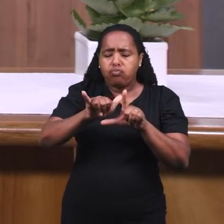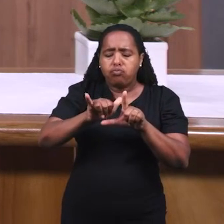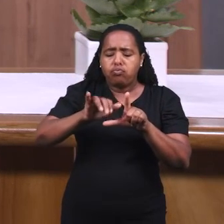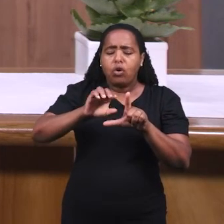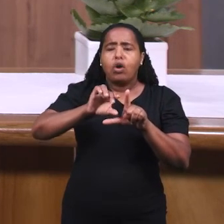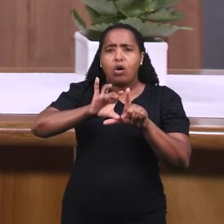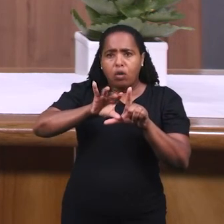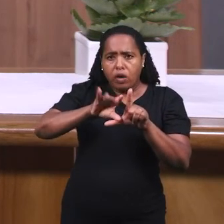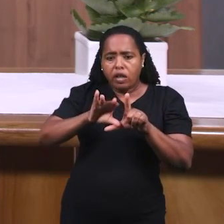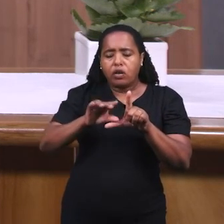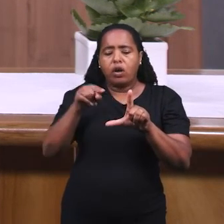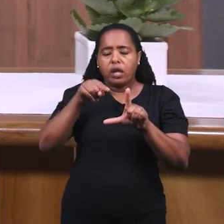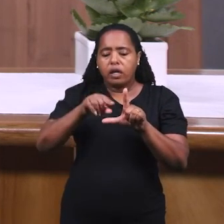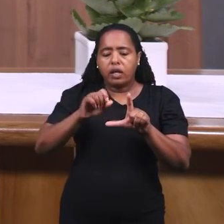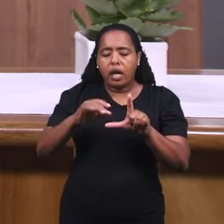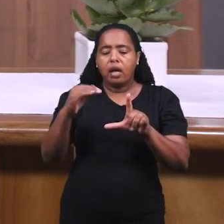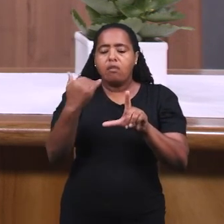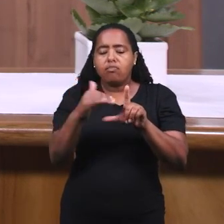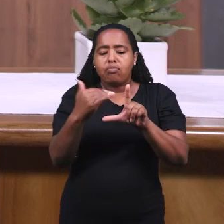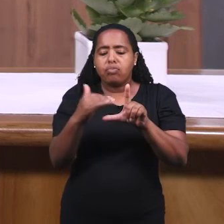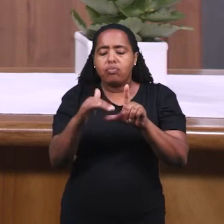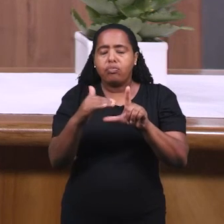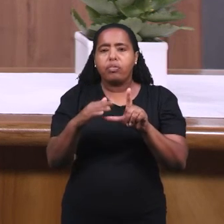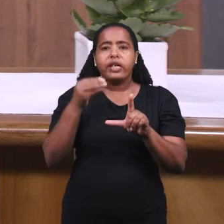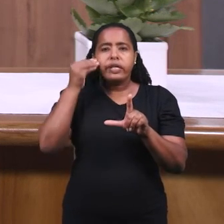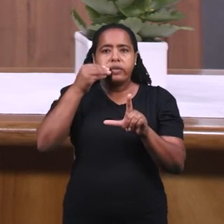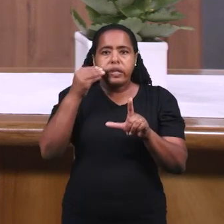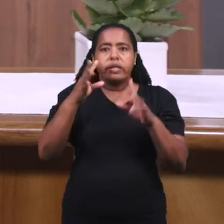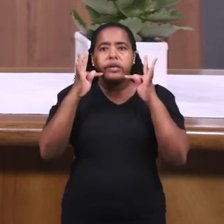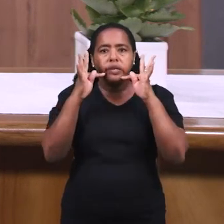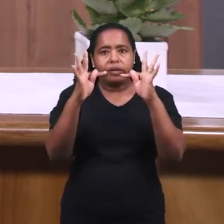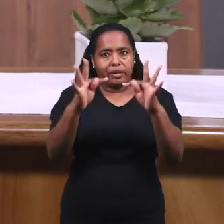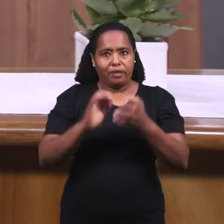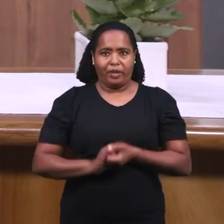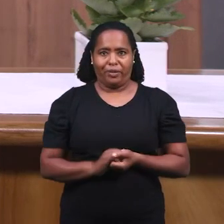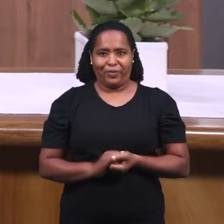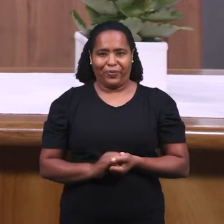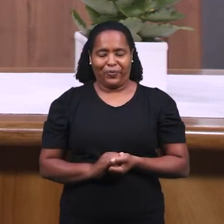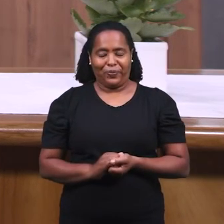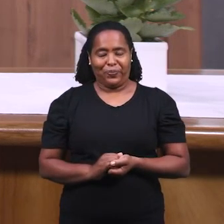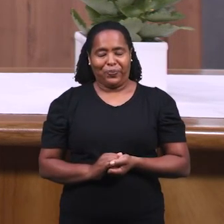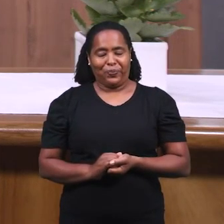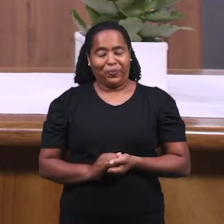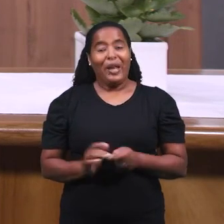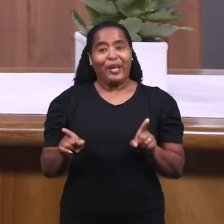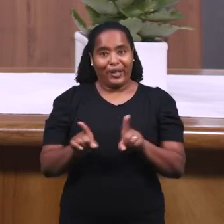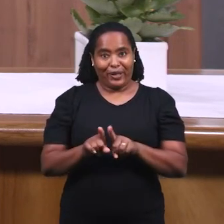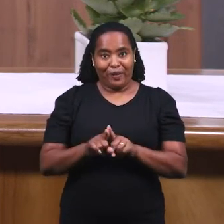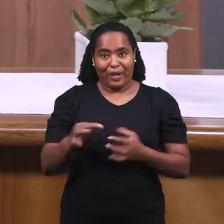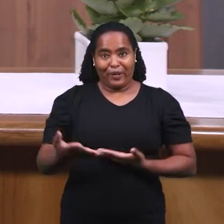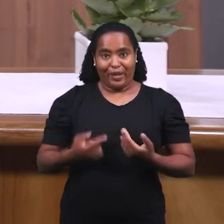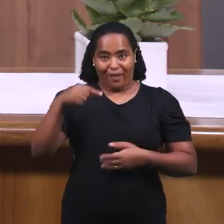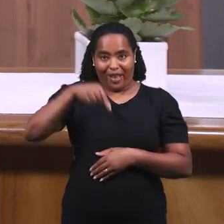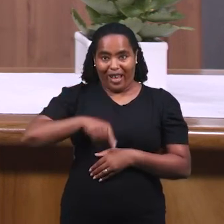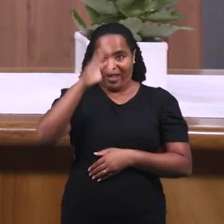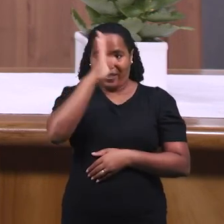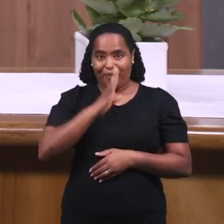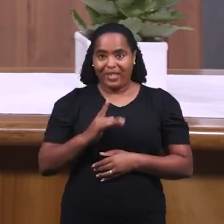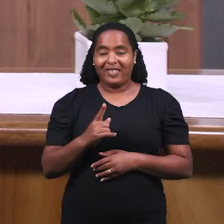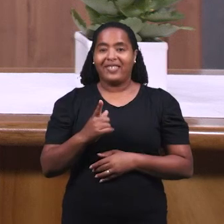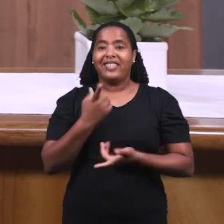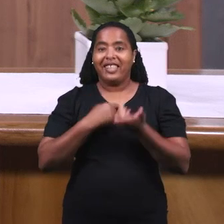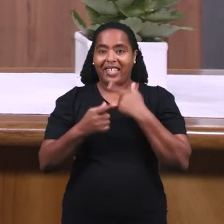Божьим, или с проповедью, или с духовными дарами, можете прислать ваше свидетельство. И те, кто в Бразилии